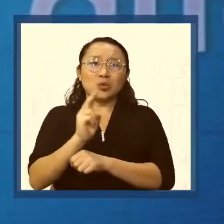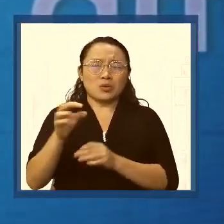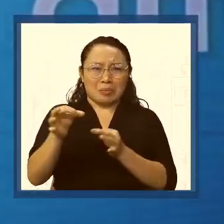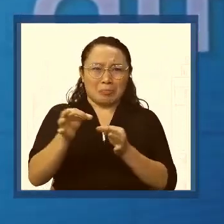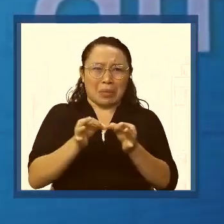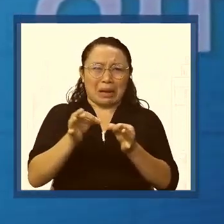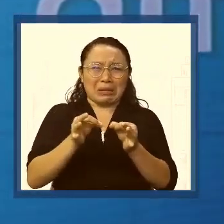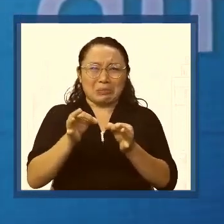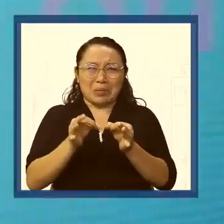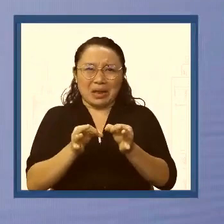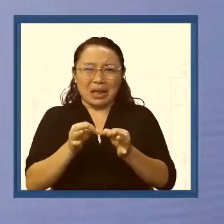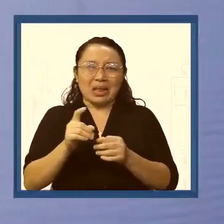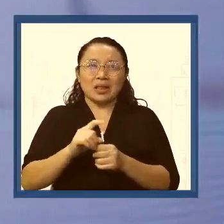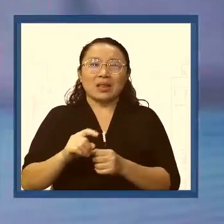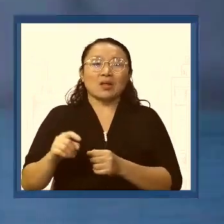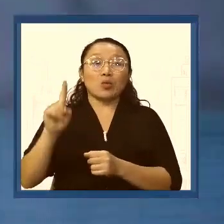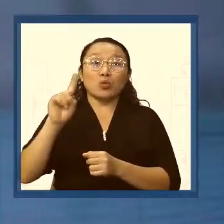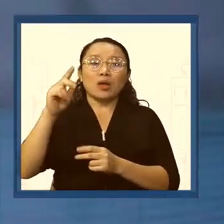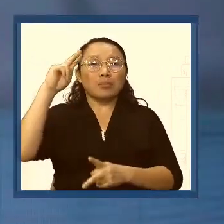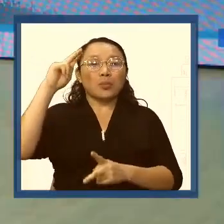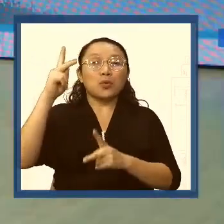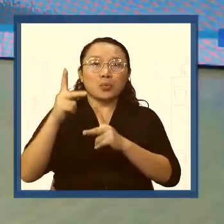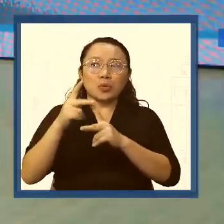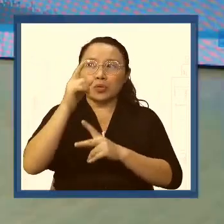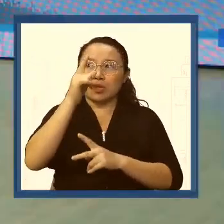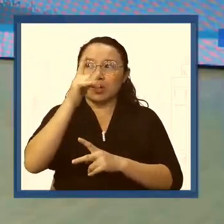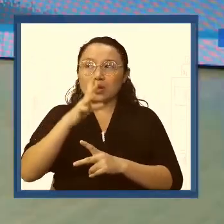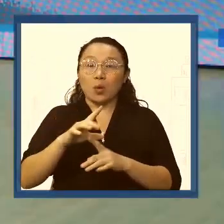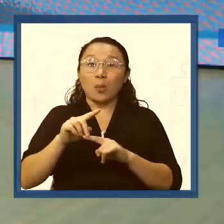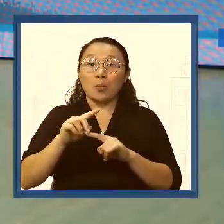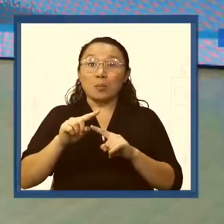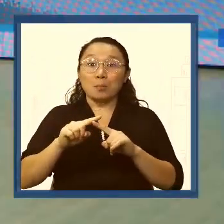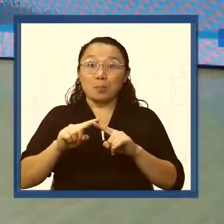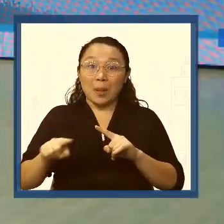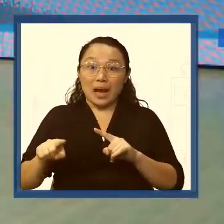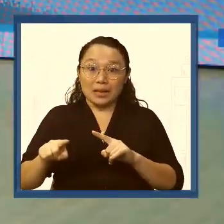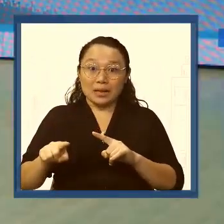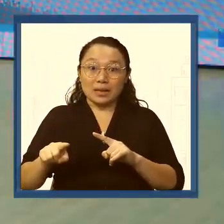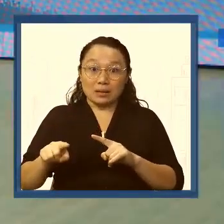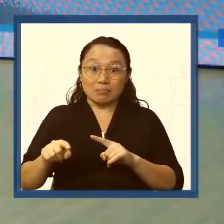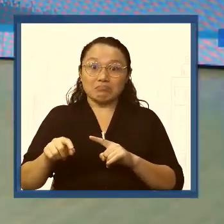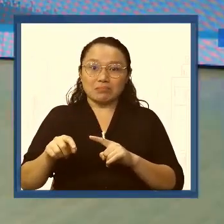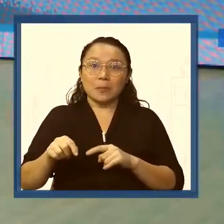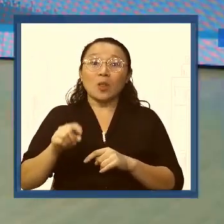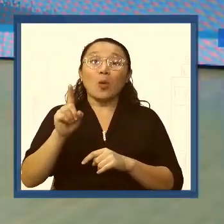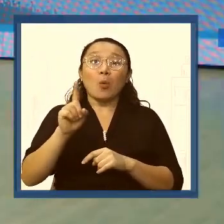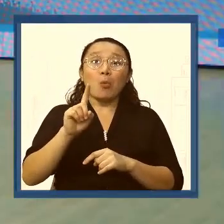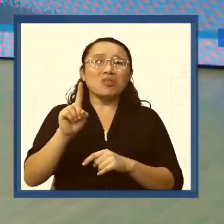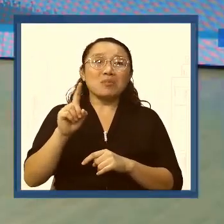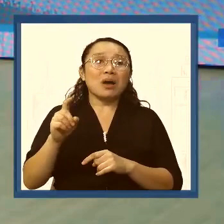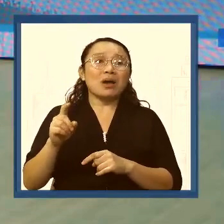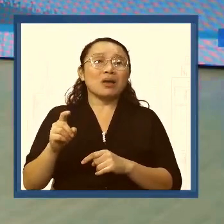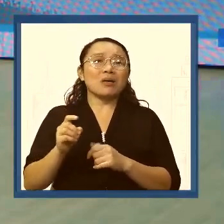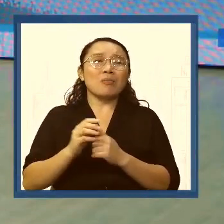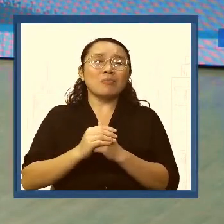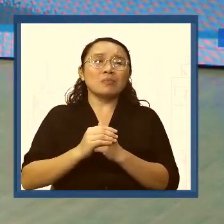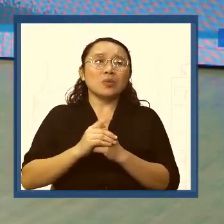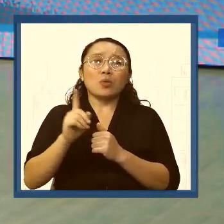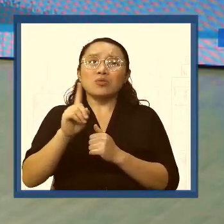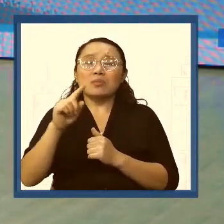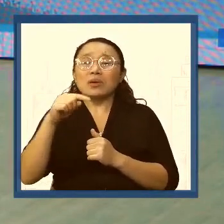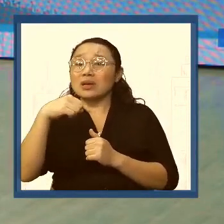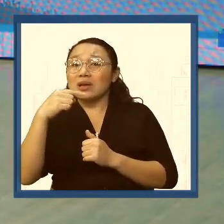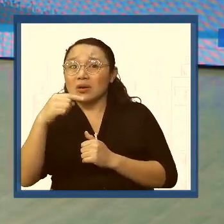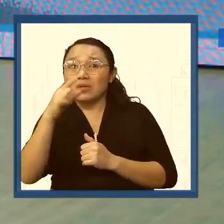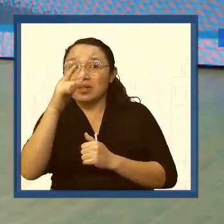sa pagkamahinungdanon sa balaod sa Dios. Apan unsa man o pila man kabahin ang gitugon sa Dios